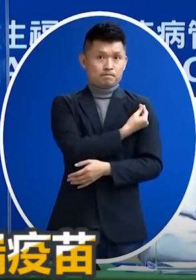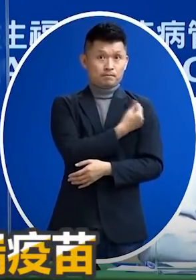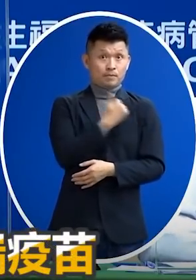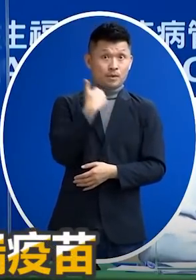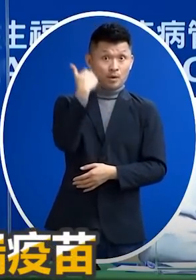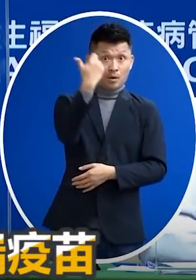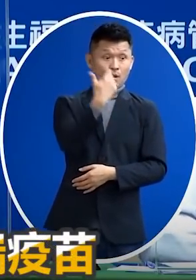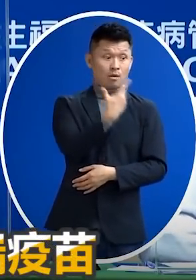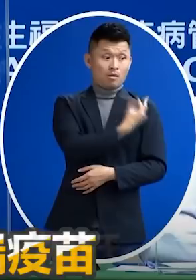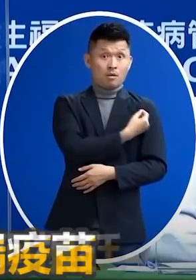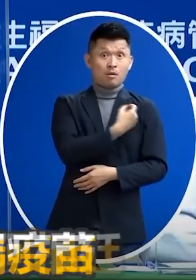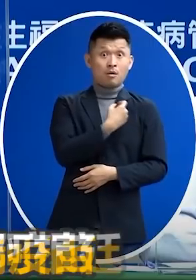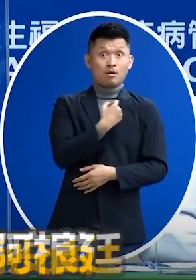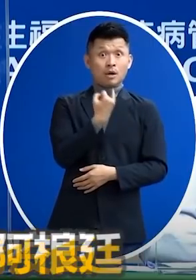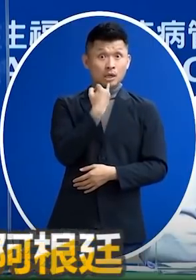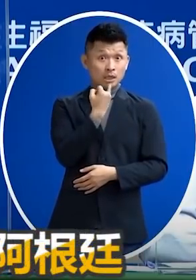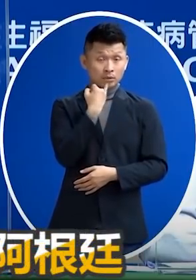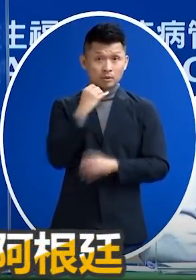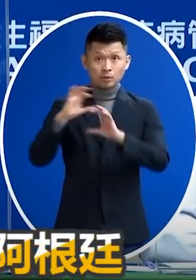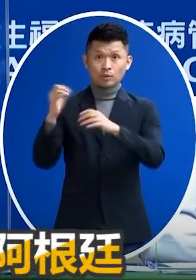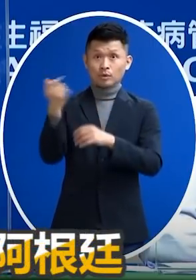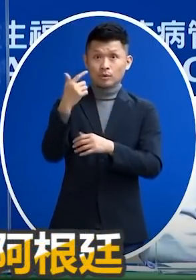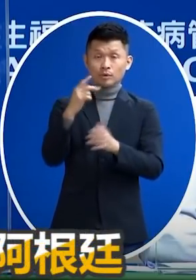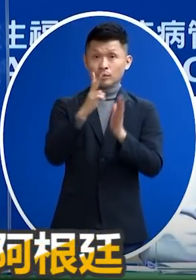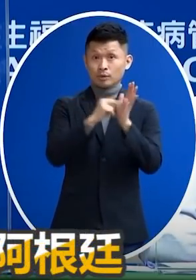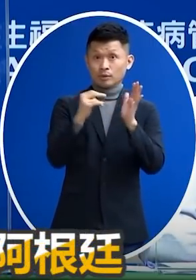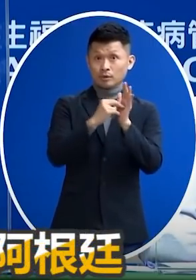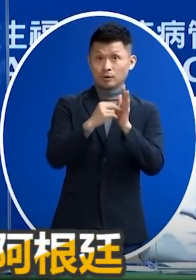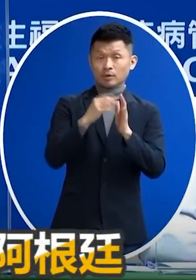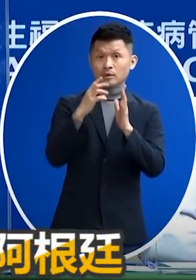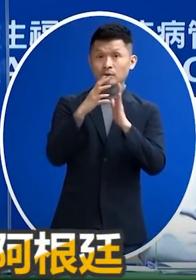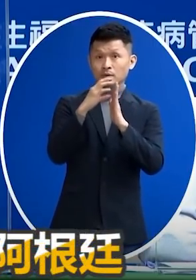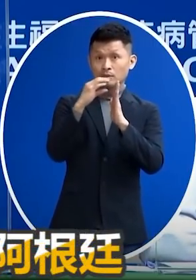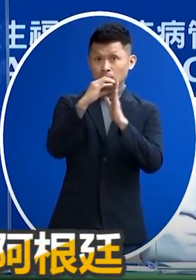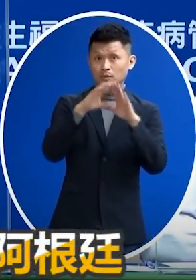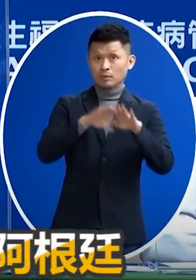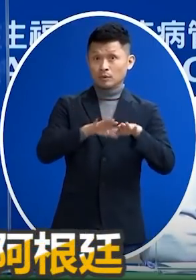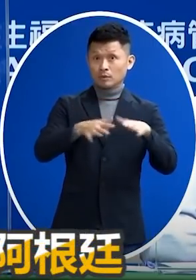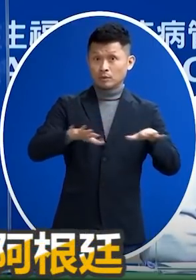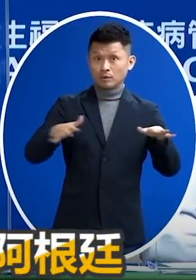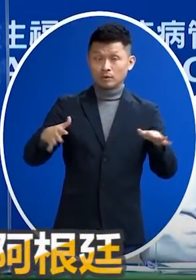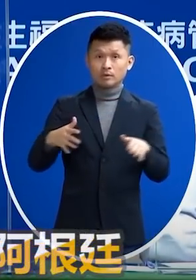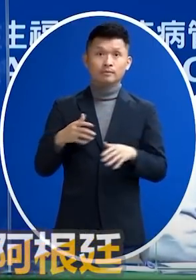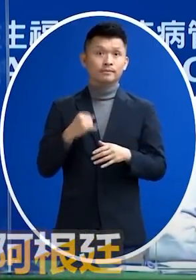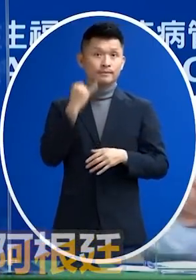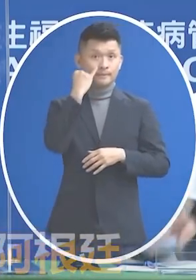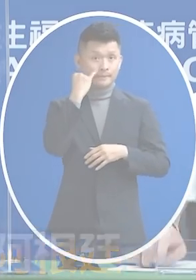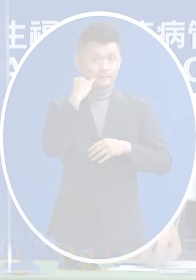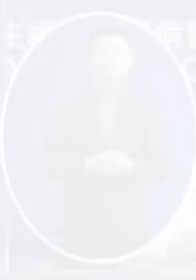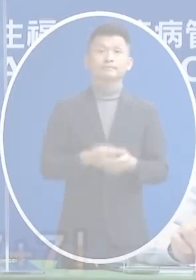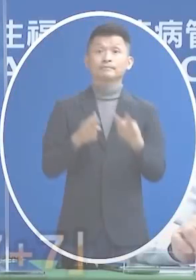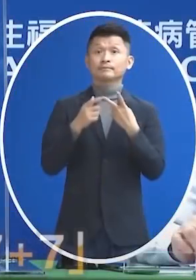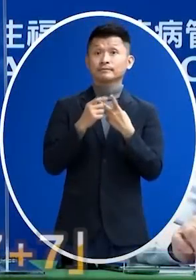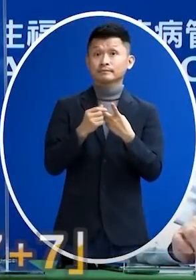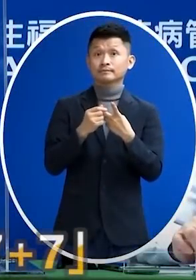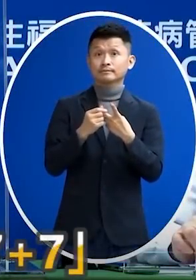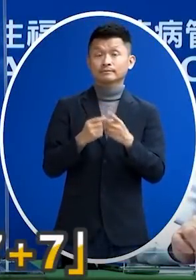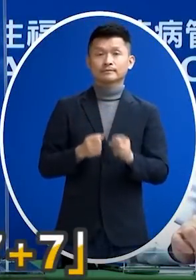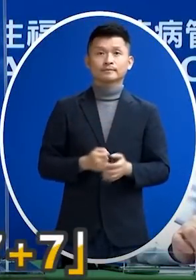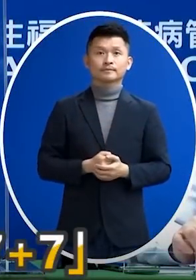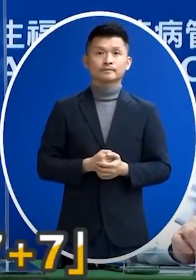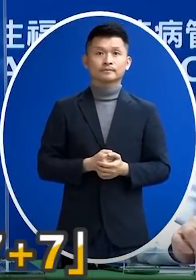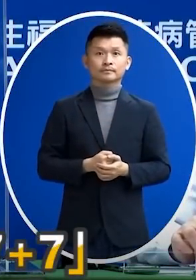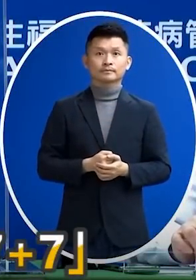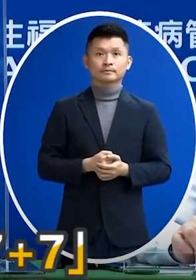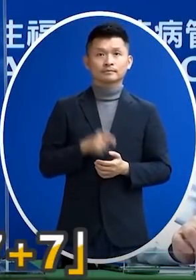可以入境的有6国，纽西兰、帛琉、印尼、阿根廷、以色列跟贝里斯。我要强调就是说，